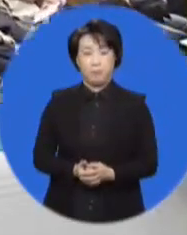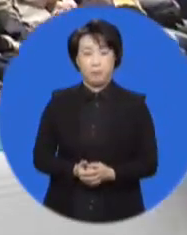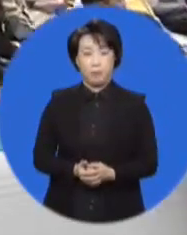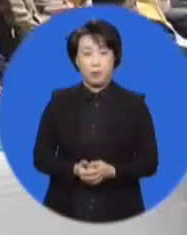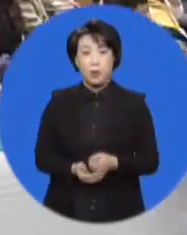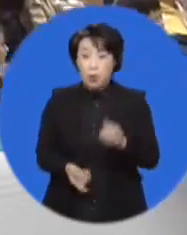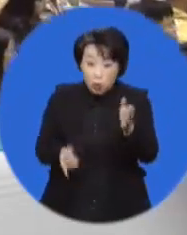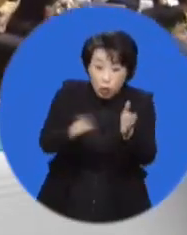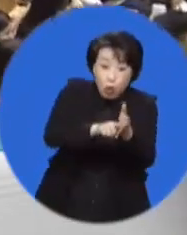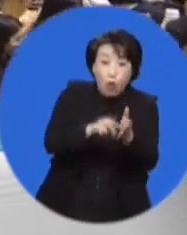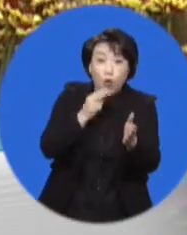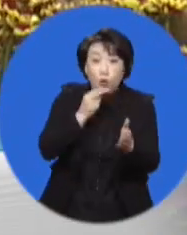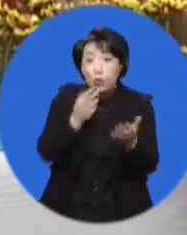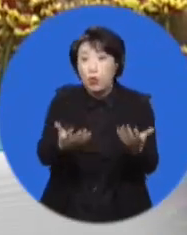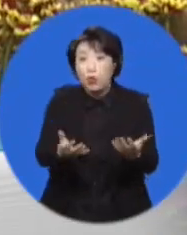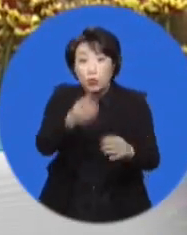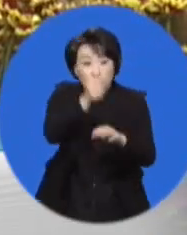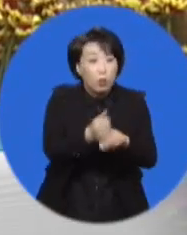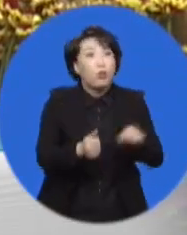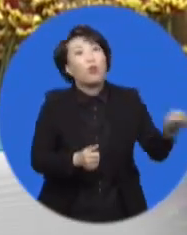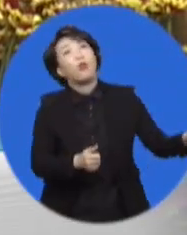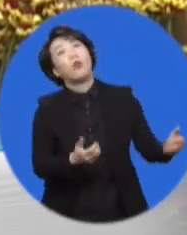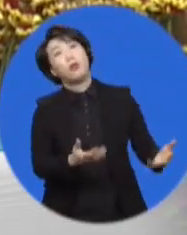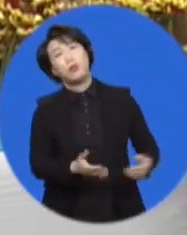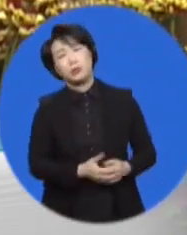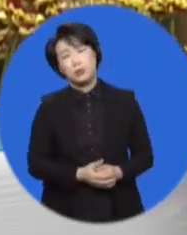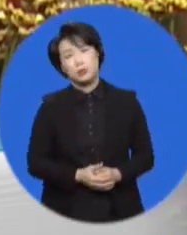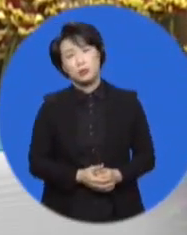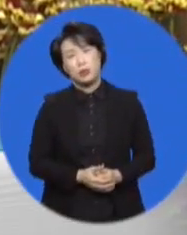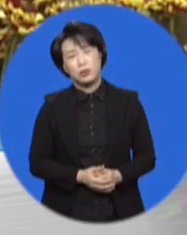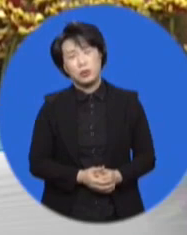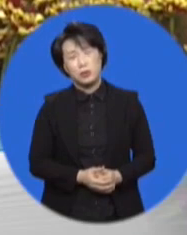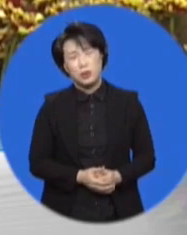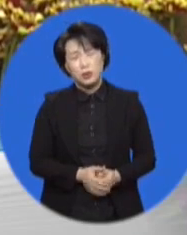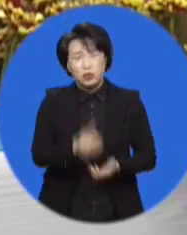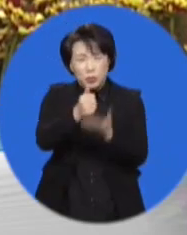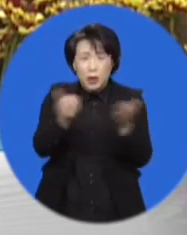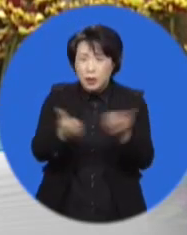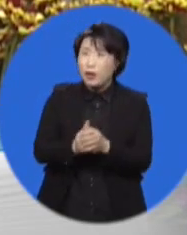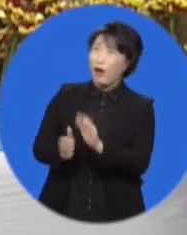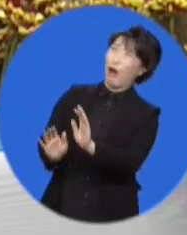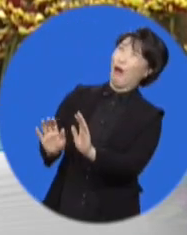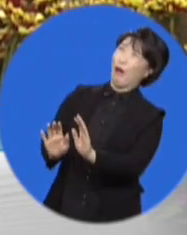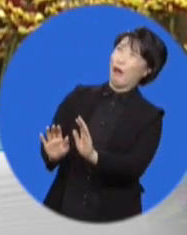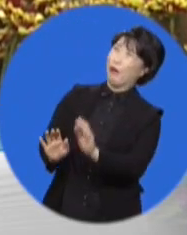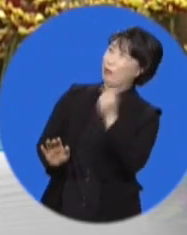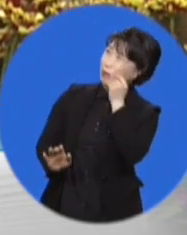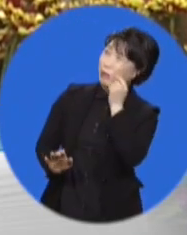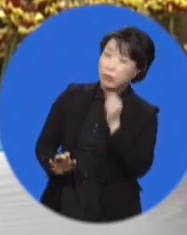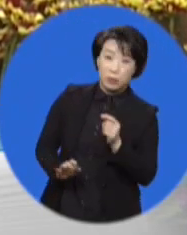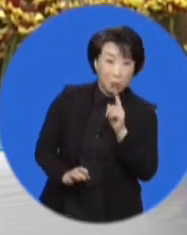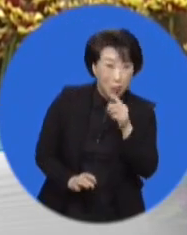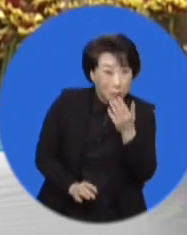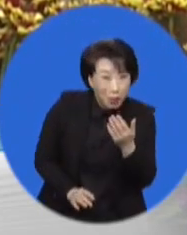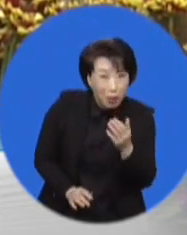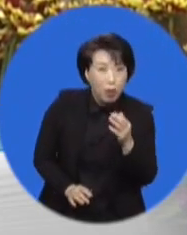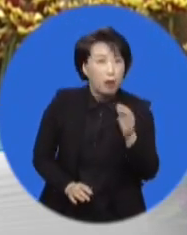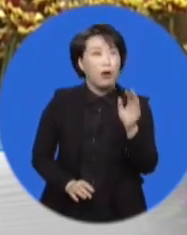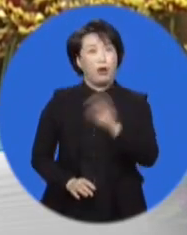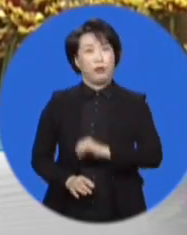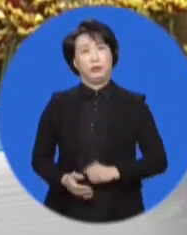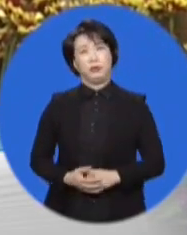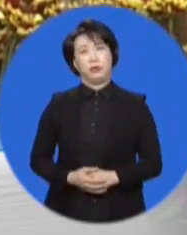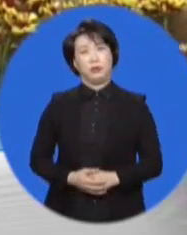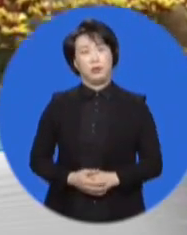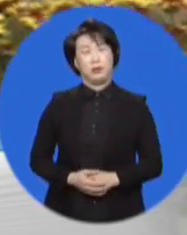응? 못 일어서면 결국은 어디가 갔어? 주님 일이 아니오고 어딨어? 아니오가. 응?